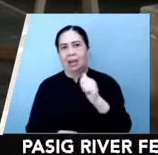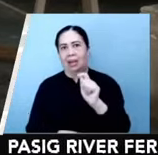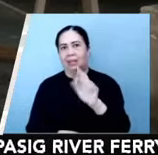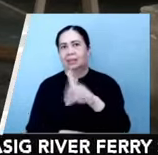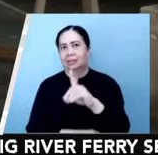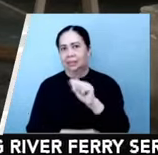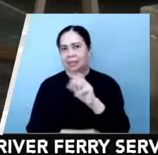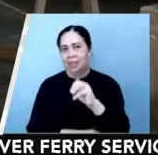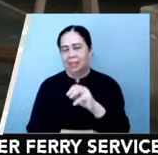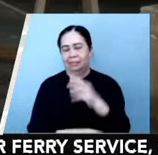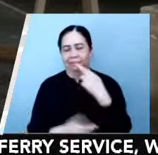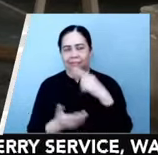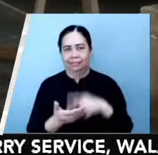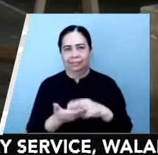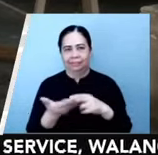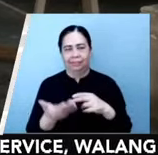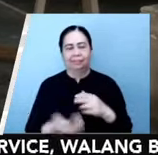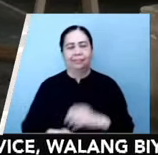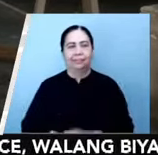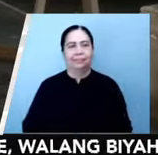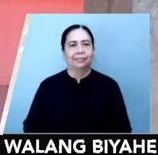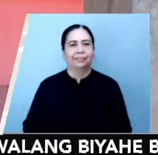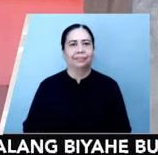Bam Alegre, para sa GMA Integrated News.